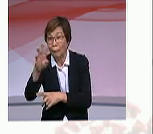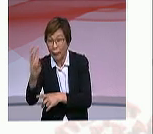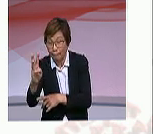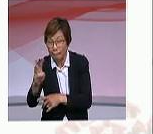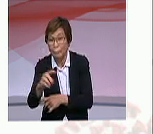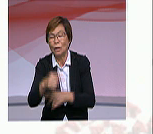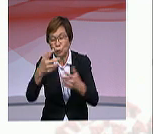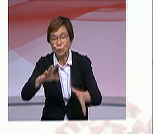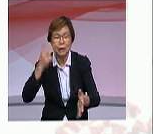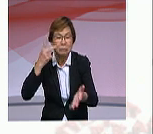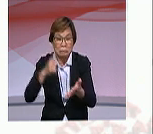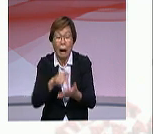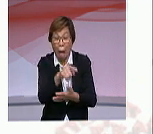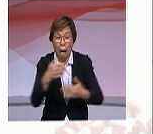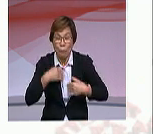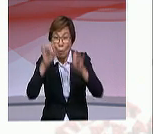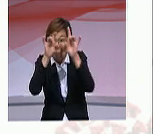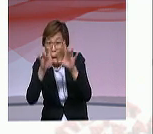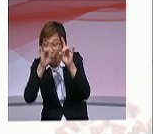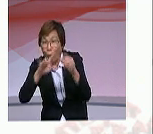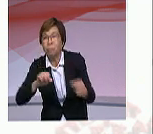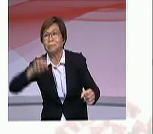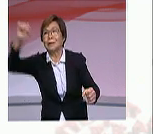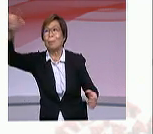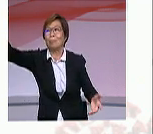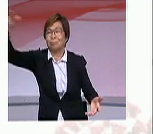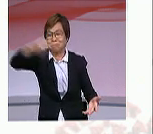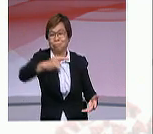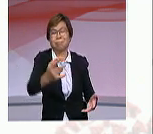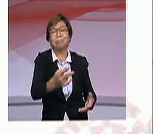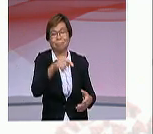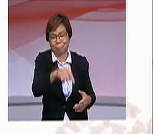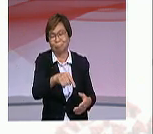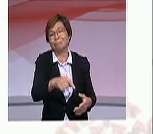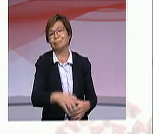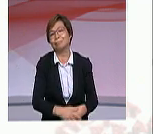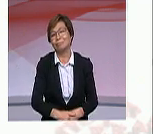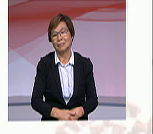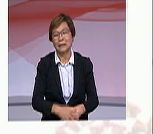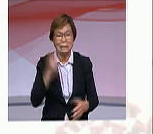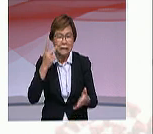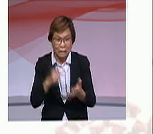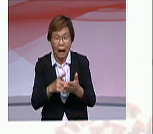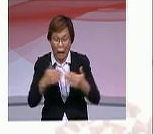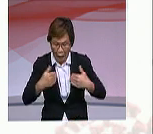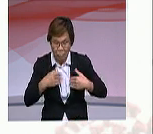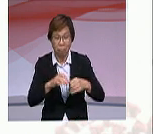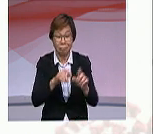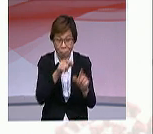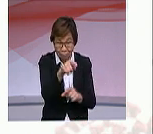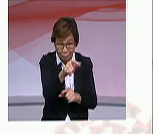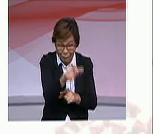14,346 telah dikenal pasti hasil saringan pulang dari kawasan berisiko di Negeri Sabah. Kes dikesan COVID-19